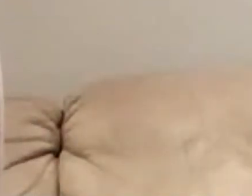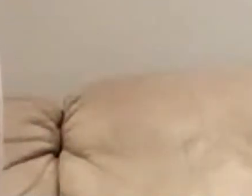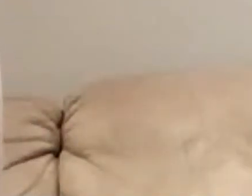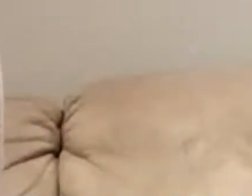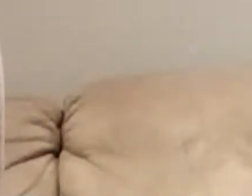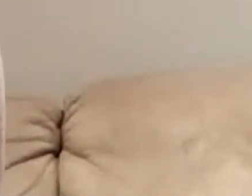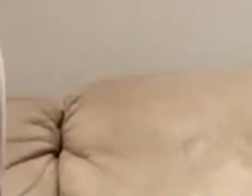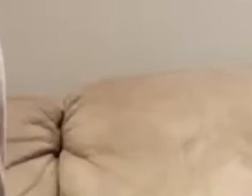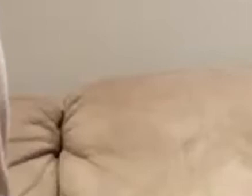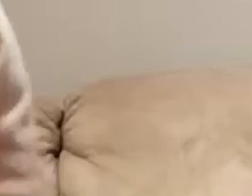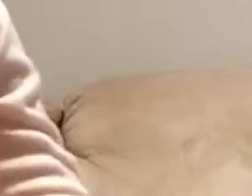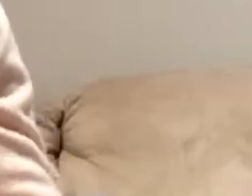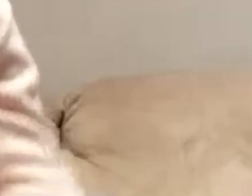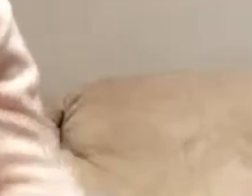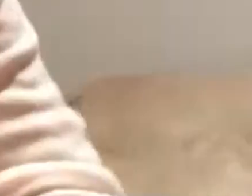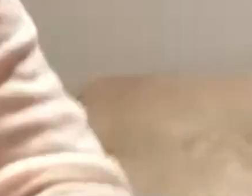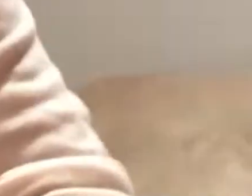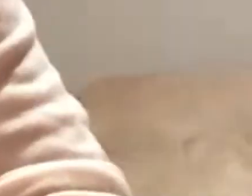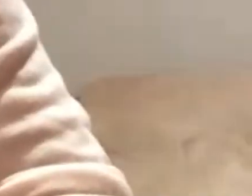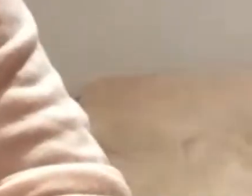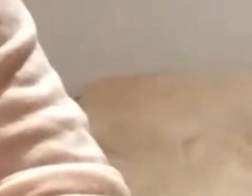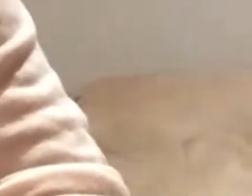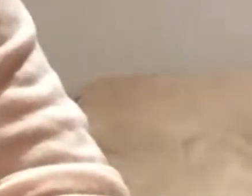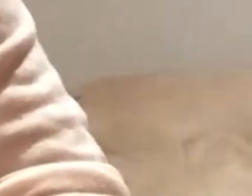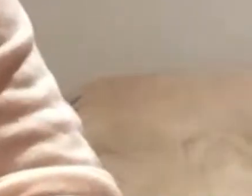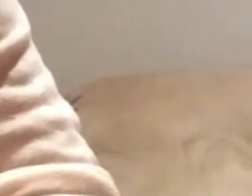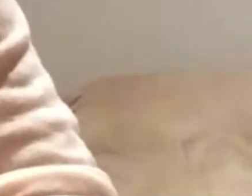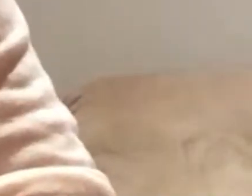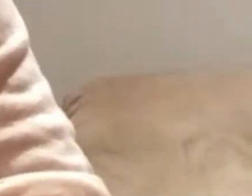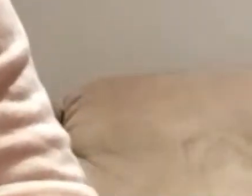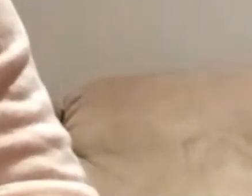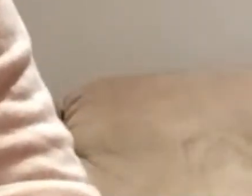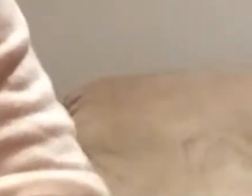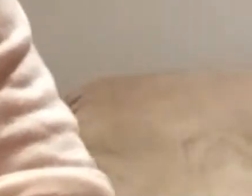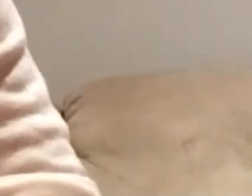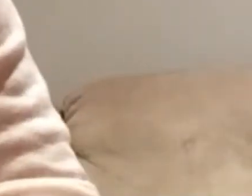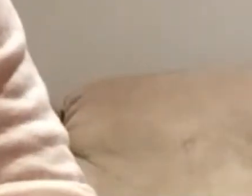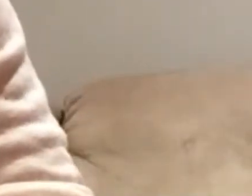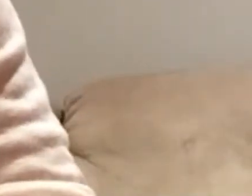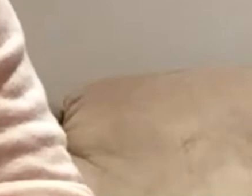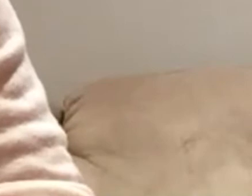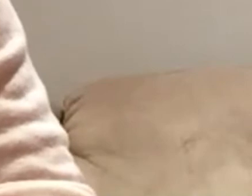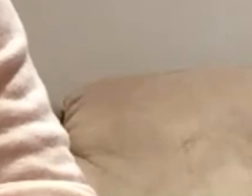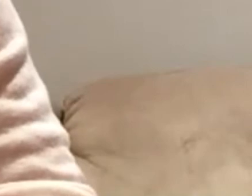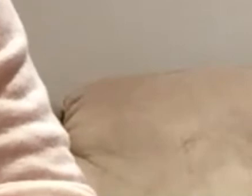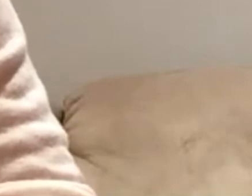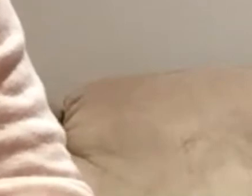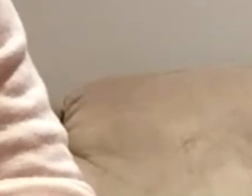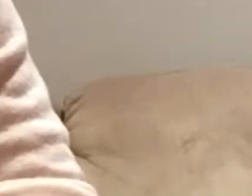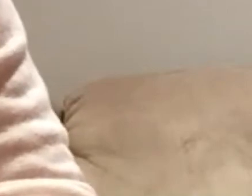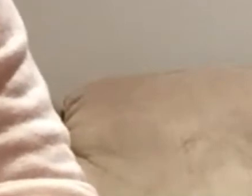Donc, la compagnie a été fondée en 2000 par Franck Geoffroy, qui